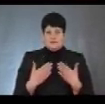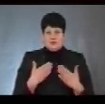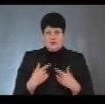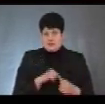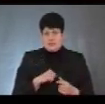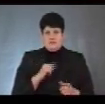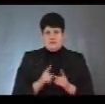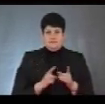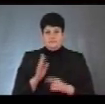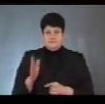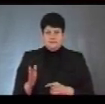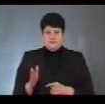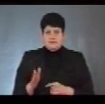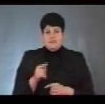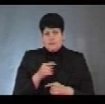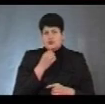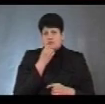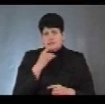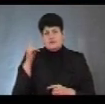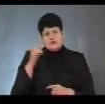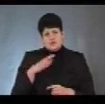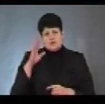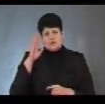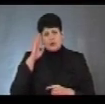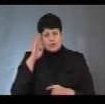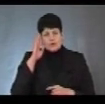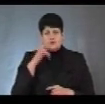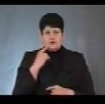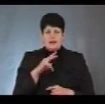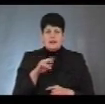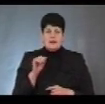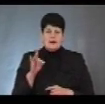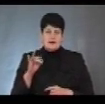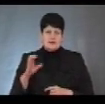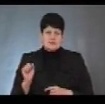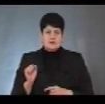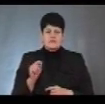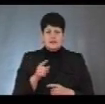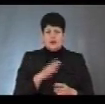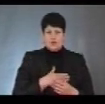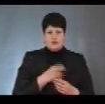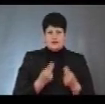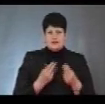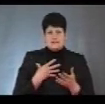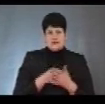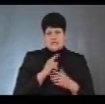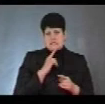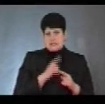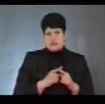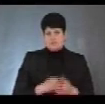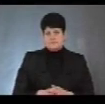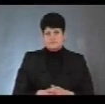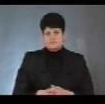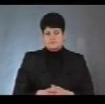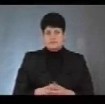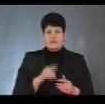змінюємося. Андрійку позитивний і сонячний хлопчик, каже Лариса Люба. Він любить гратися зі своєю сестричкою. Сестричку